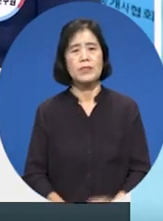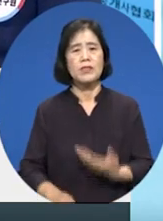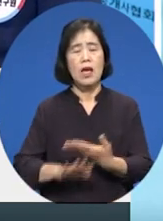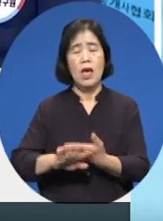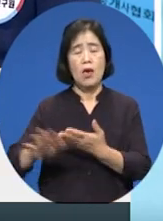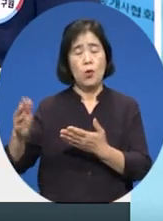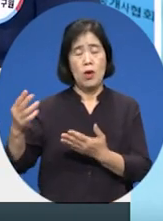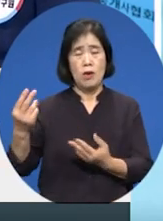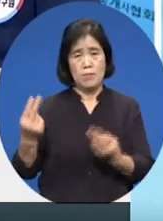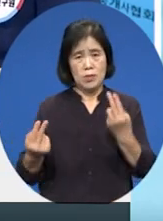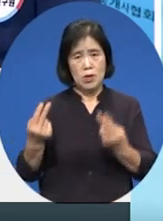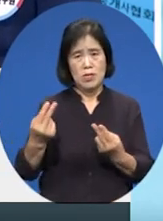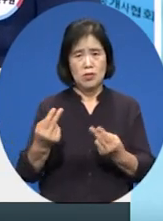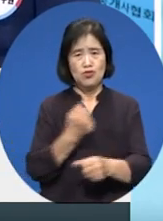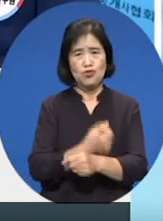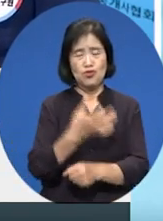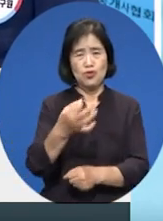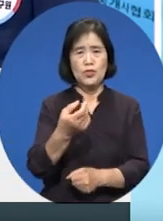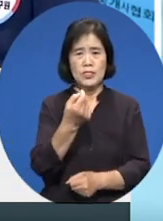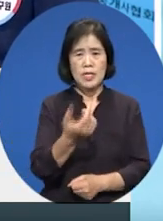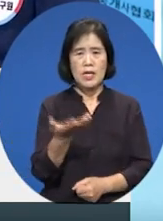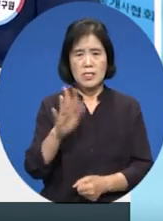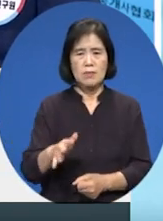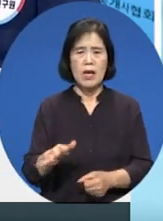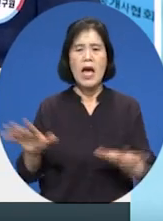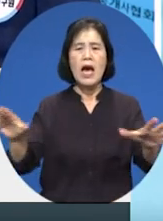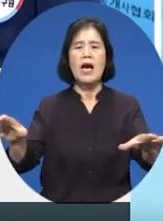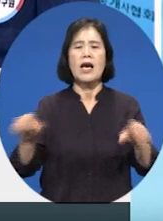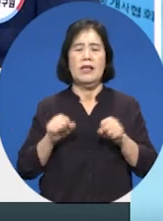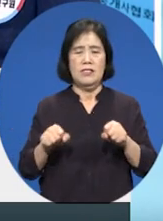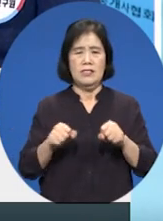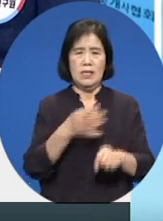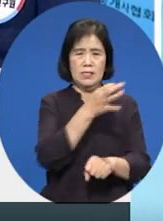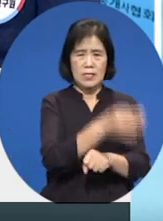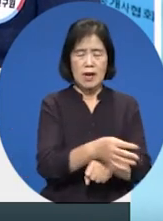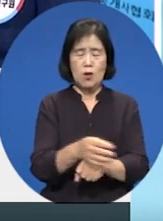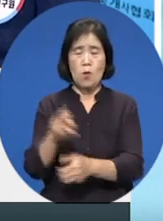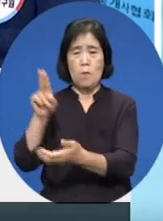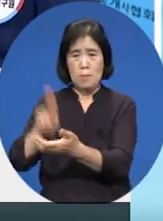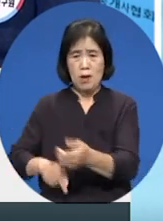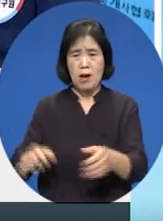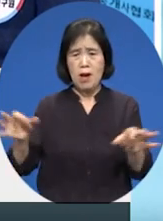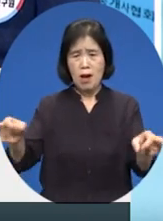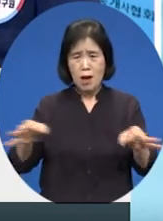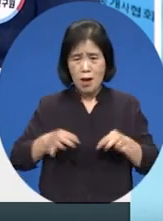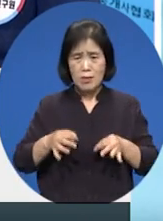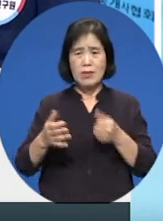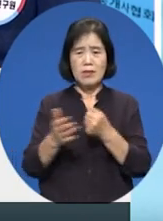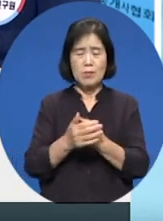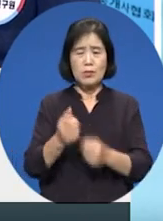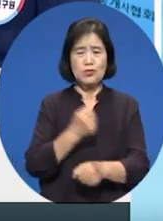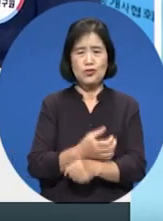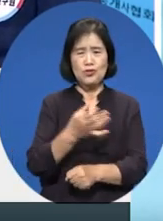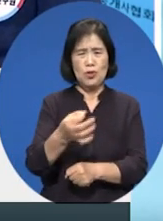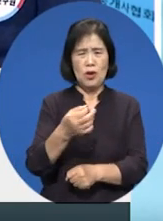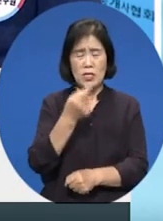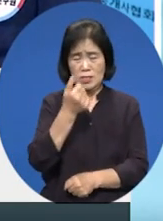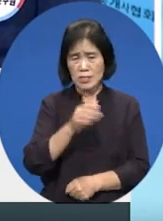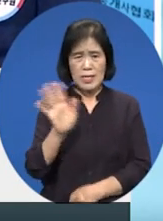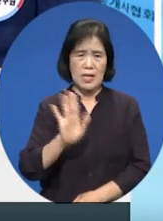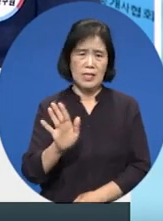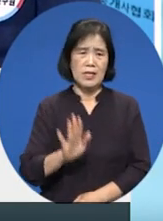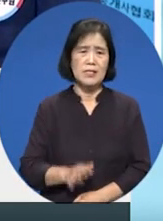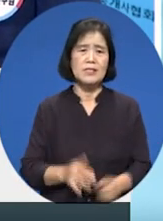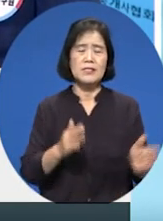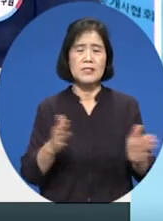비해서 현재 낮은 수수료율인데 양쪽에서 다 봤기 때문에 결국 낮은 수수료율이라고 생각할 수 없고요. 요번에